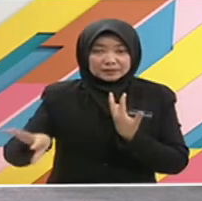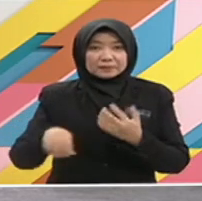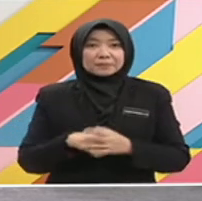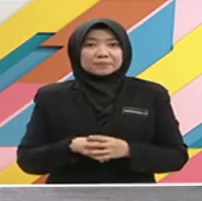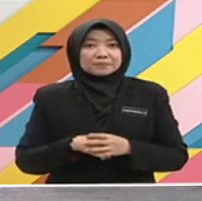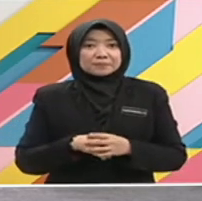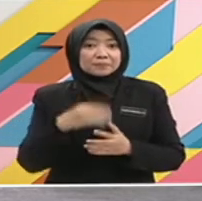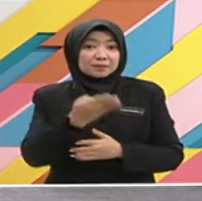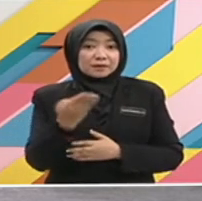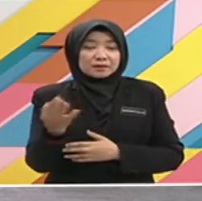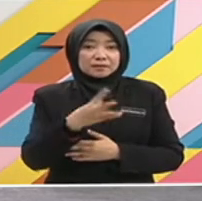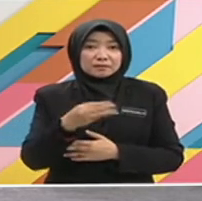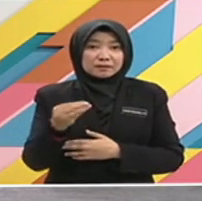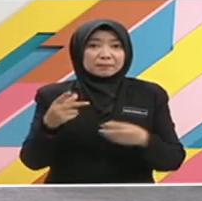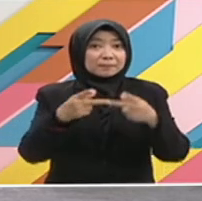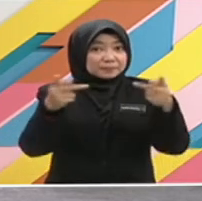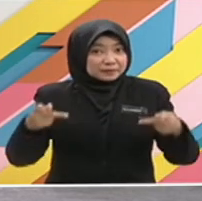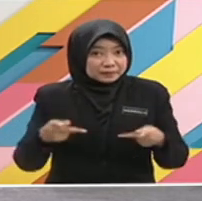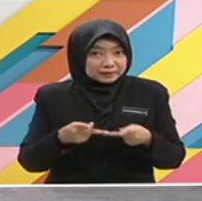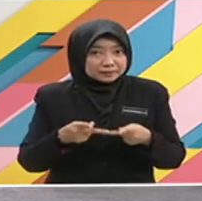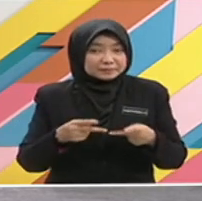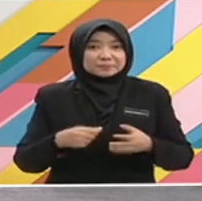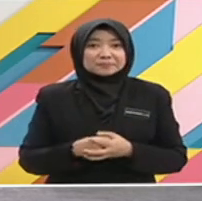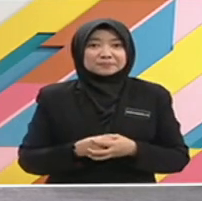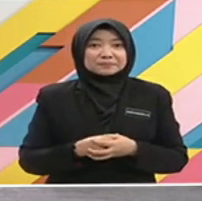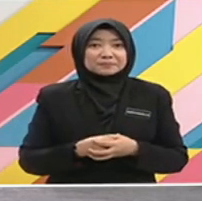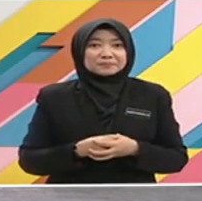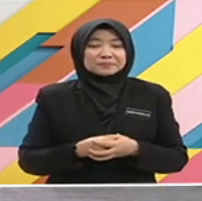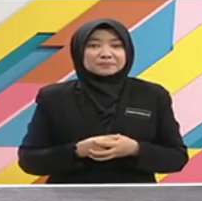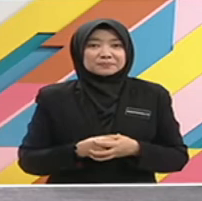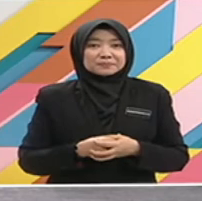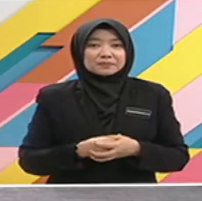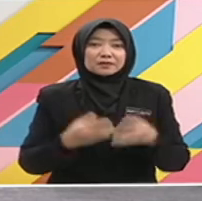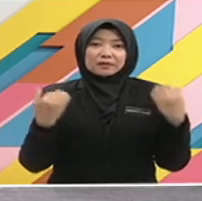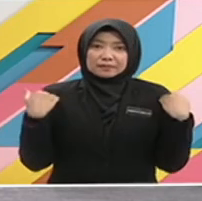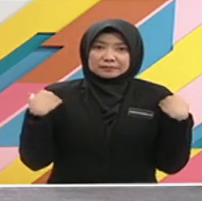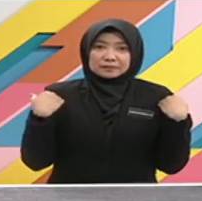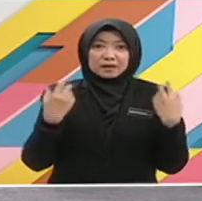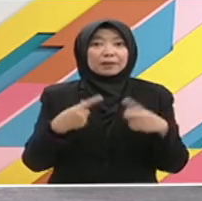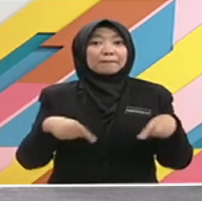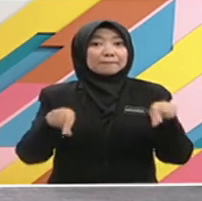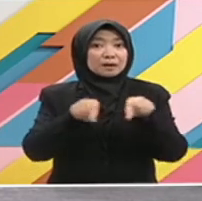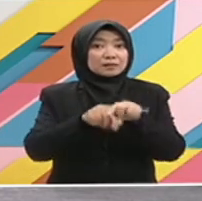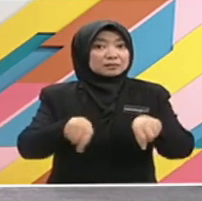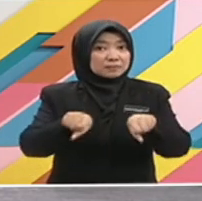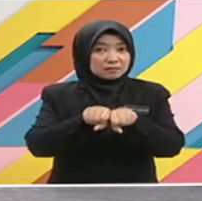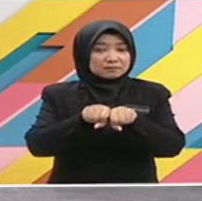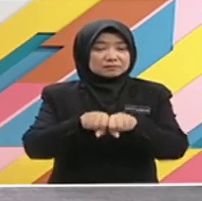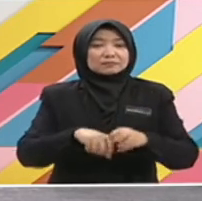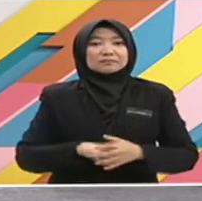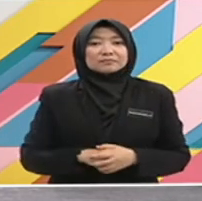ini. Sama ada mereka semua bahan ataupun objek ini mempunyai imbangan simetri ataupun imbangan tidak